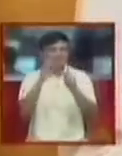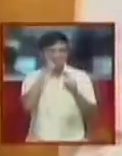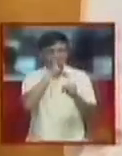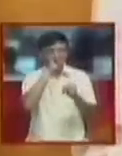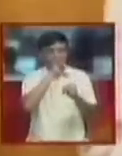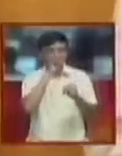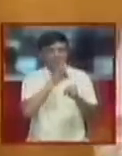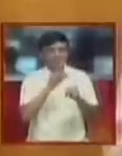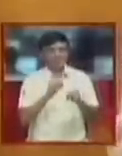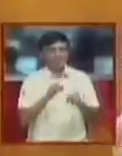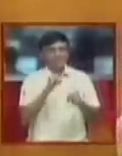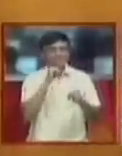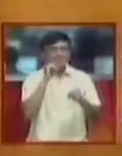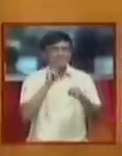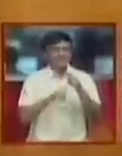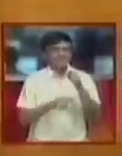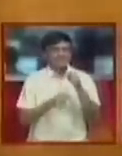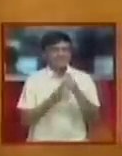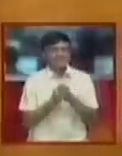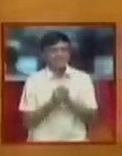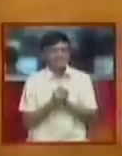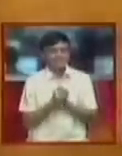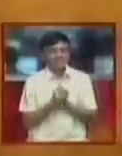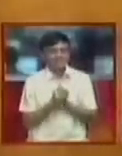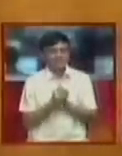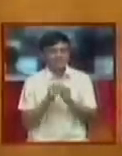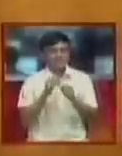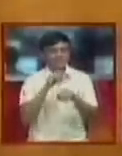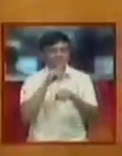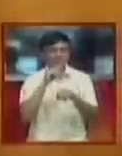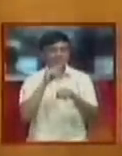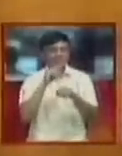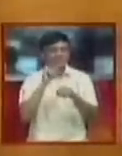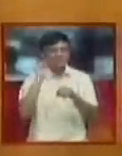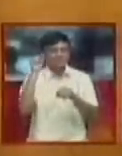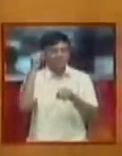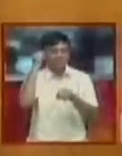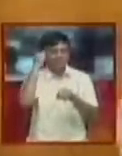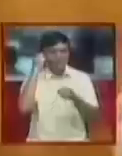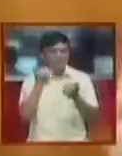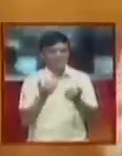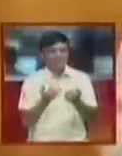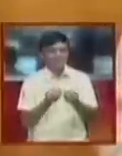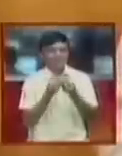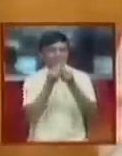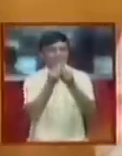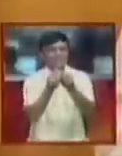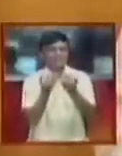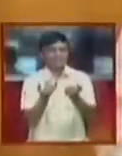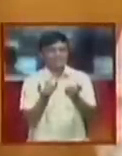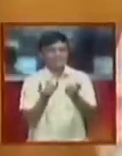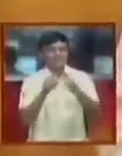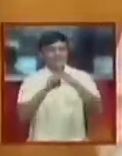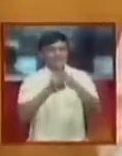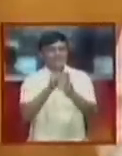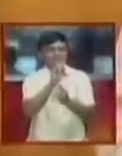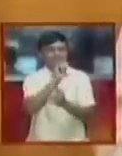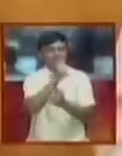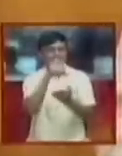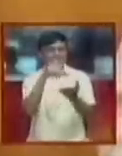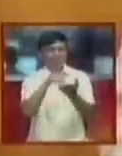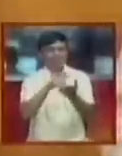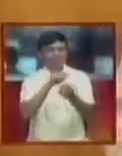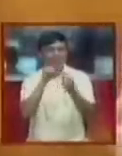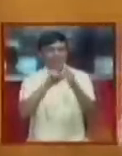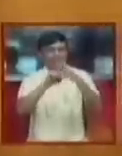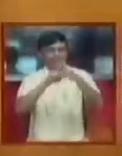hindi naaabot ng serbisong pangkalusugan ng pamahalaan. Tinutugunan na po natin ito. Mula sa 10,000 nung